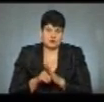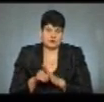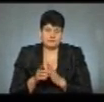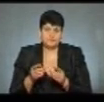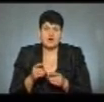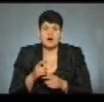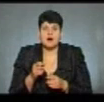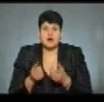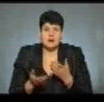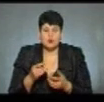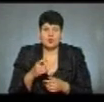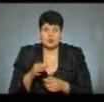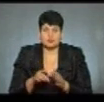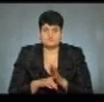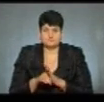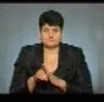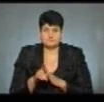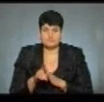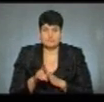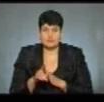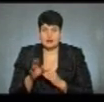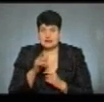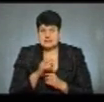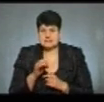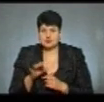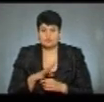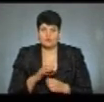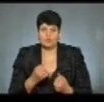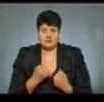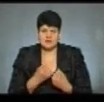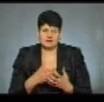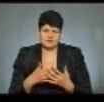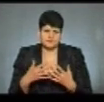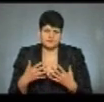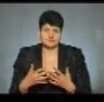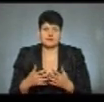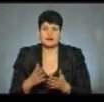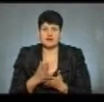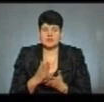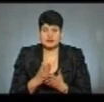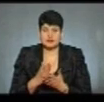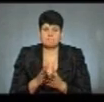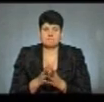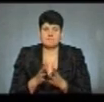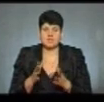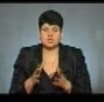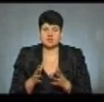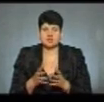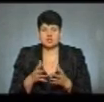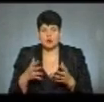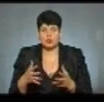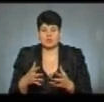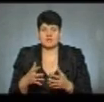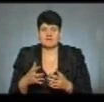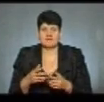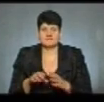хоча б на початку епідсезону, тоді для того, щоб виробився імунітет, ну і, відповідно, є більш широкий вибір